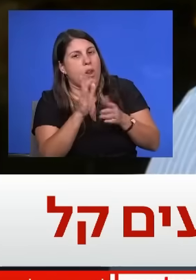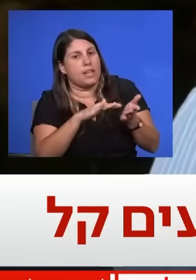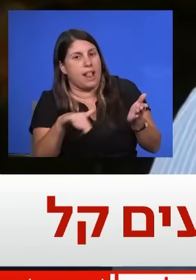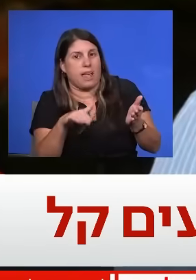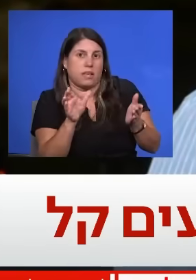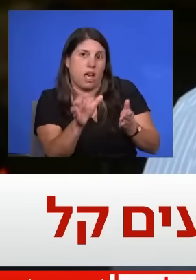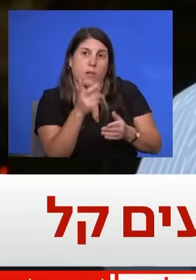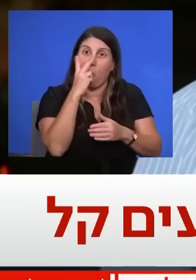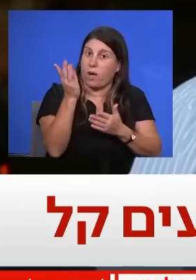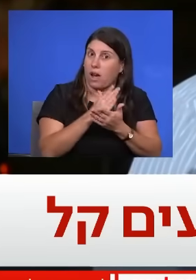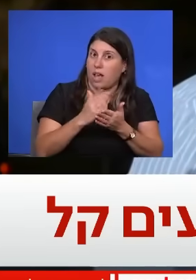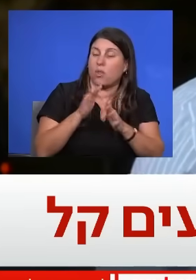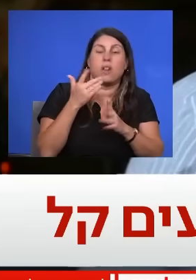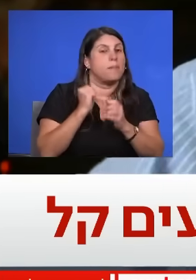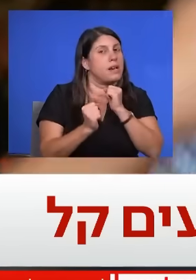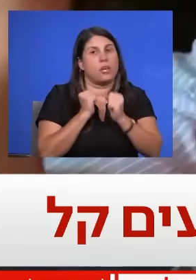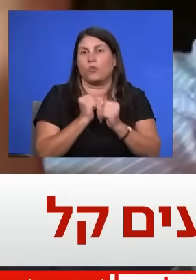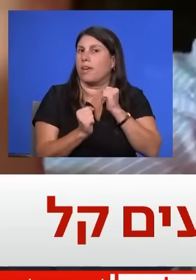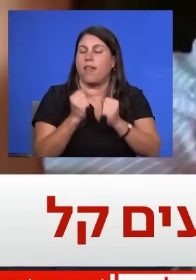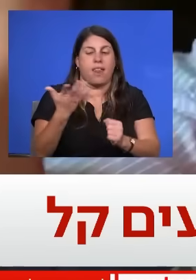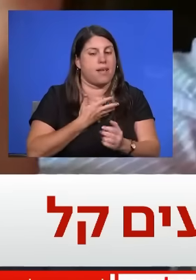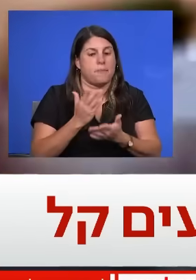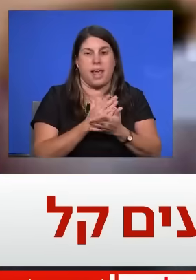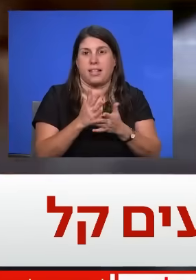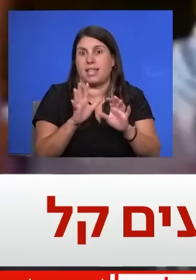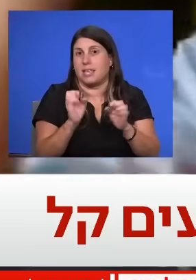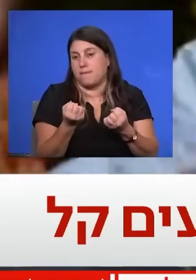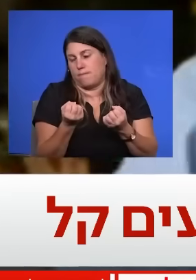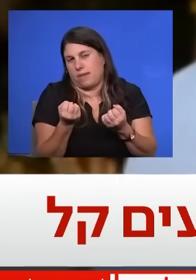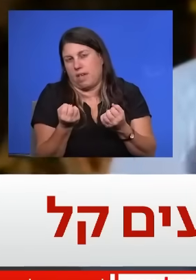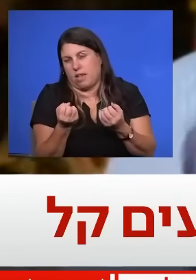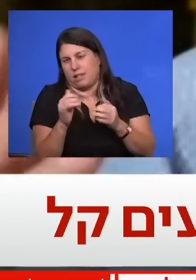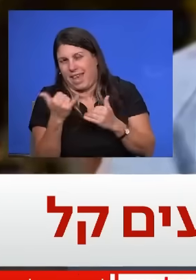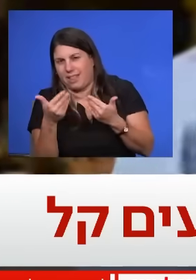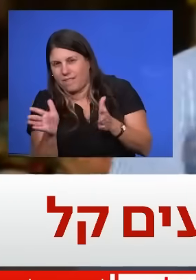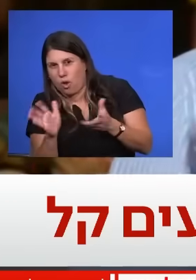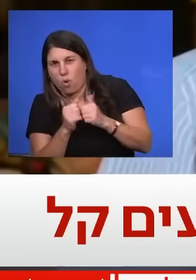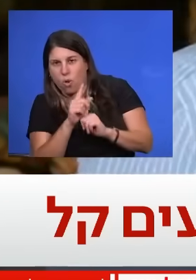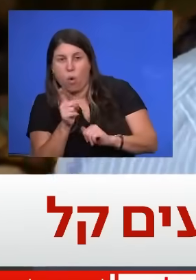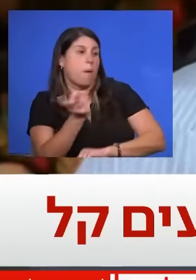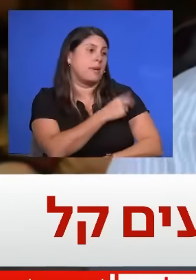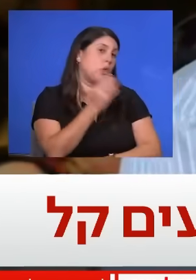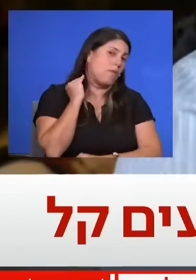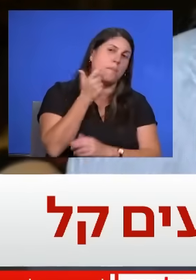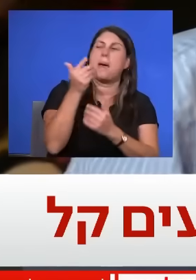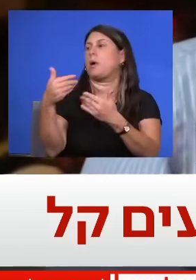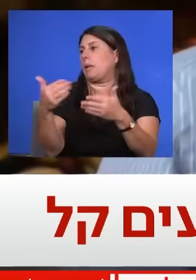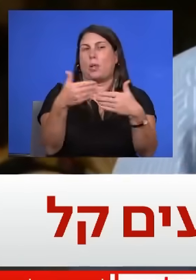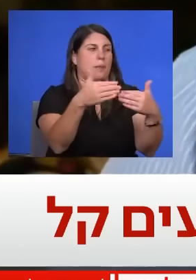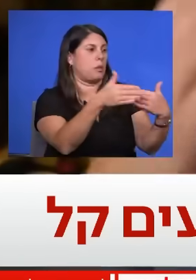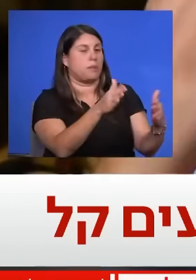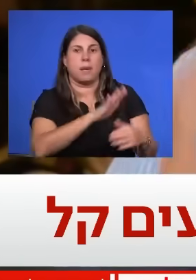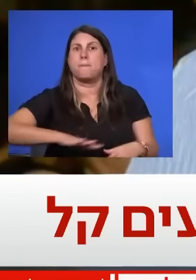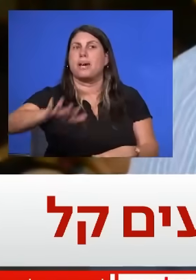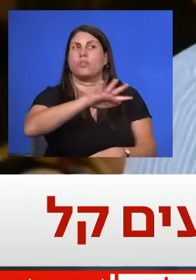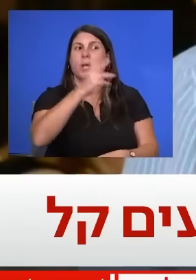קשה מאוד לקבל את ההחלטה אם לפתוח. נכון, פיקוד העורף אומר, אנחנו פותחים, פותחים, פותחים, אבל בסוף בשטח אנחנו רואים שראשון לציון